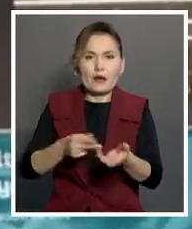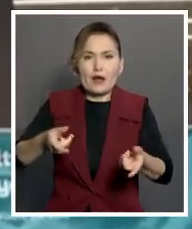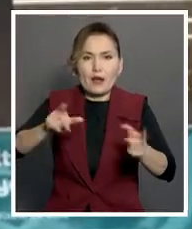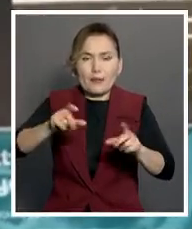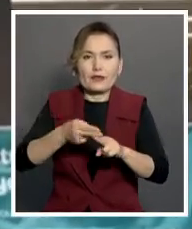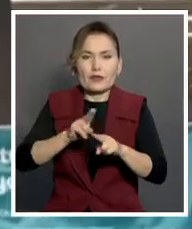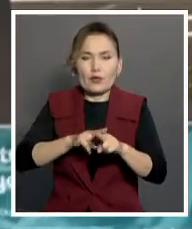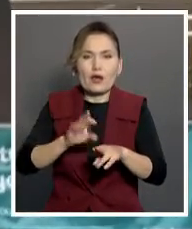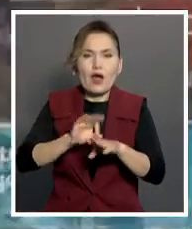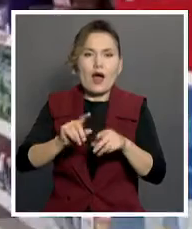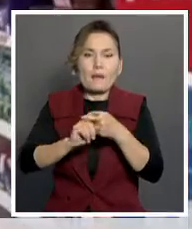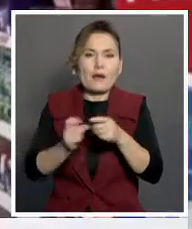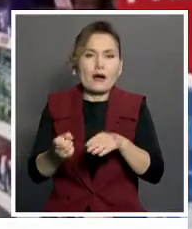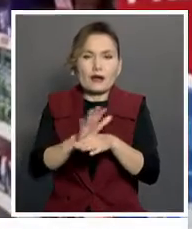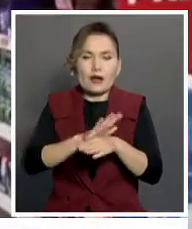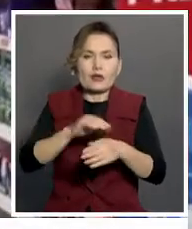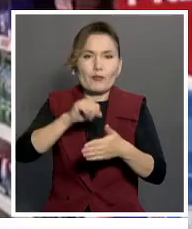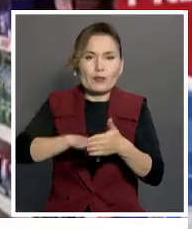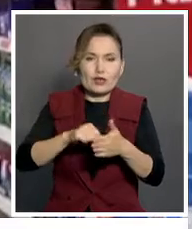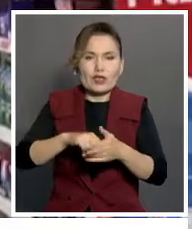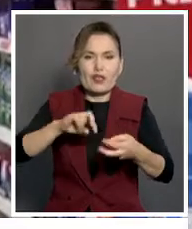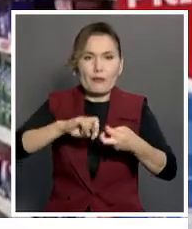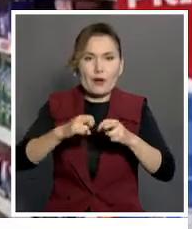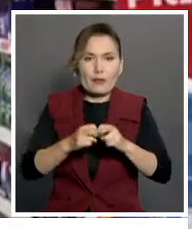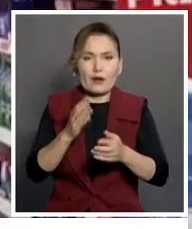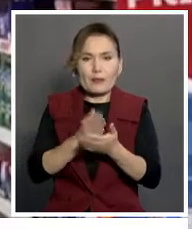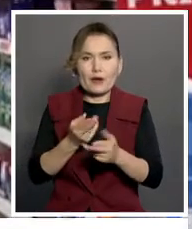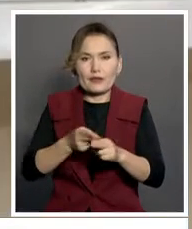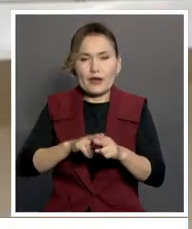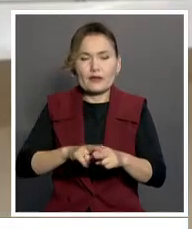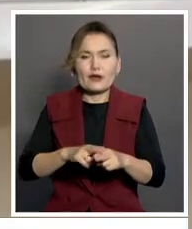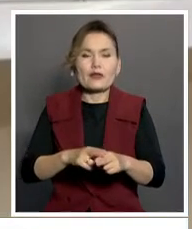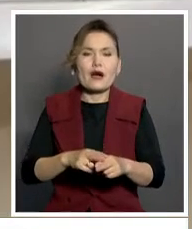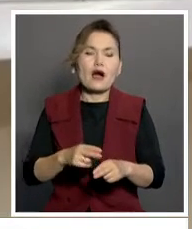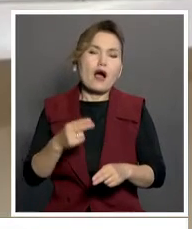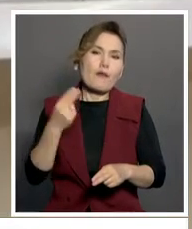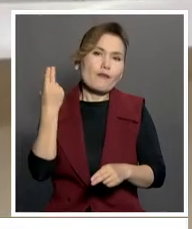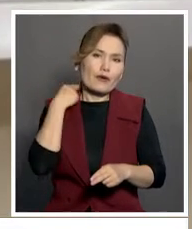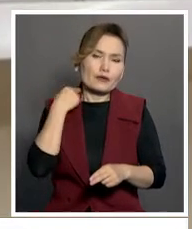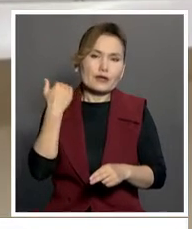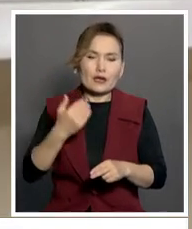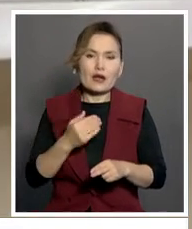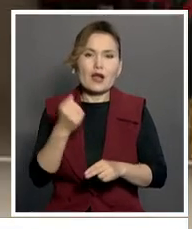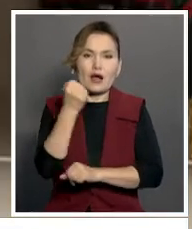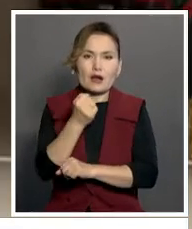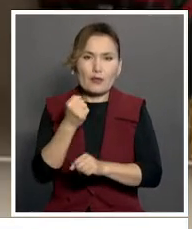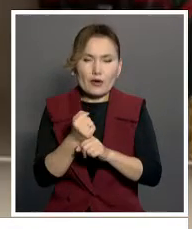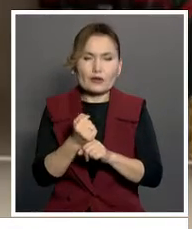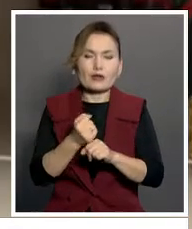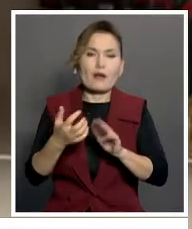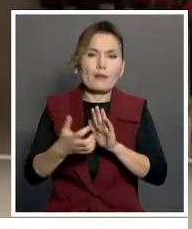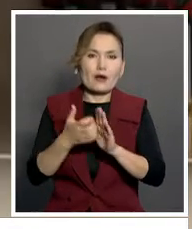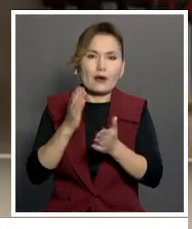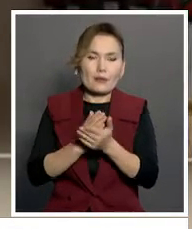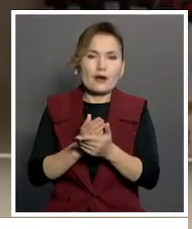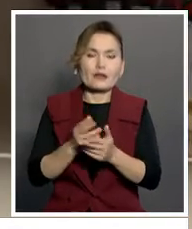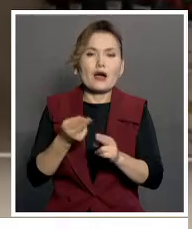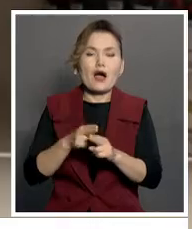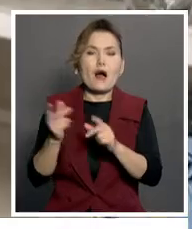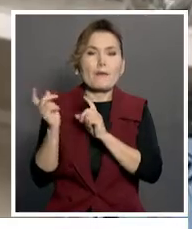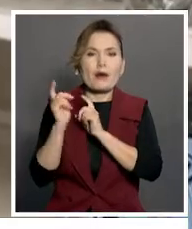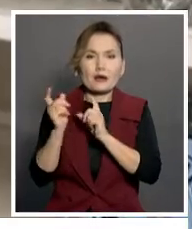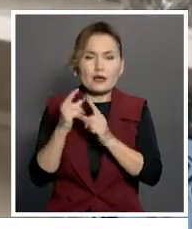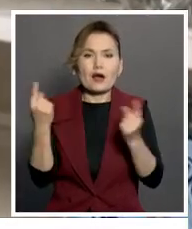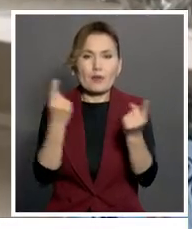мен Брекситтен кейін туындаған проблемалар себепші. Корольдікте қазір жұмыс күші жетіспей жатыр. Бұл проблема жүк тасымалы, тамақ